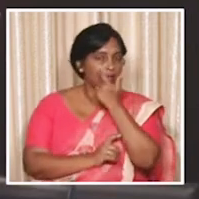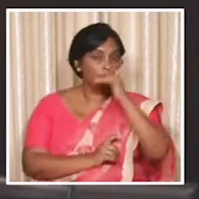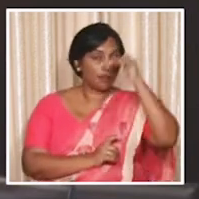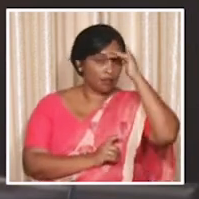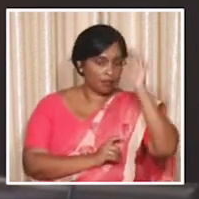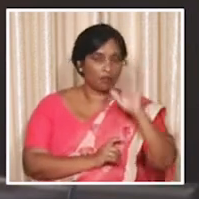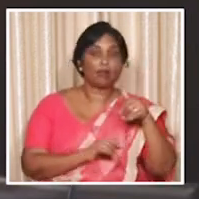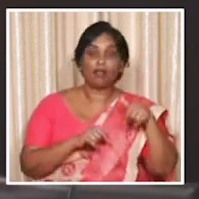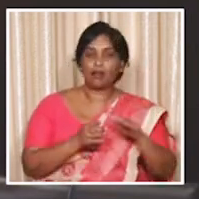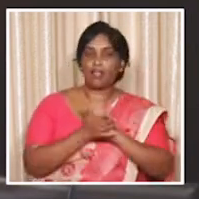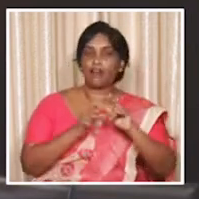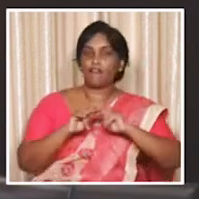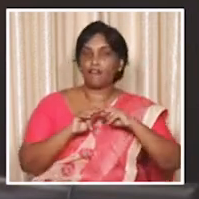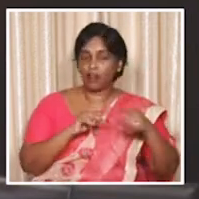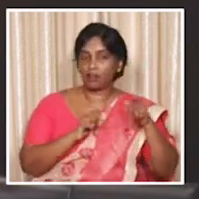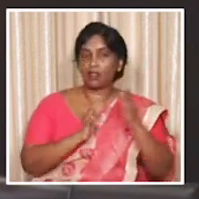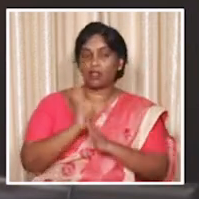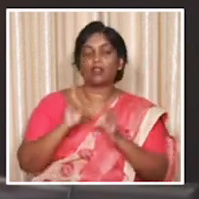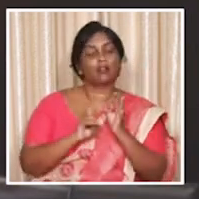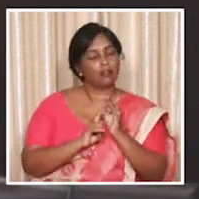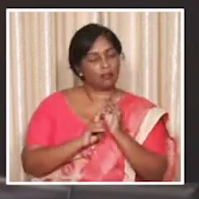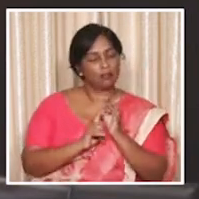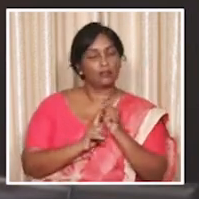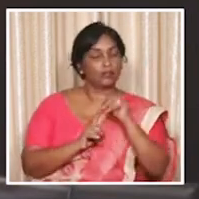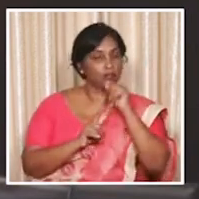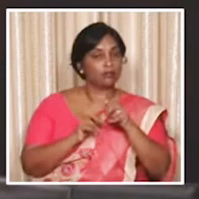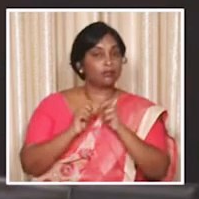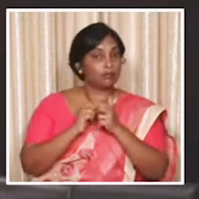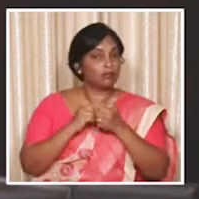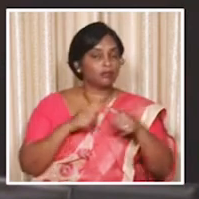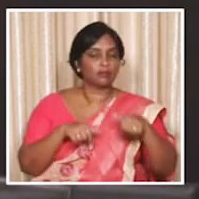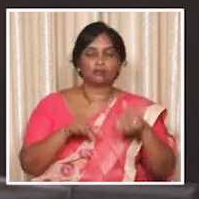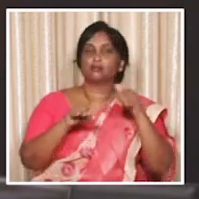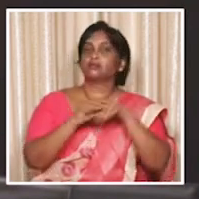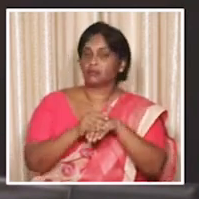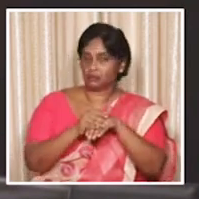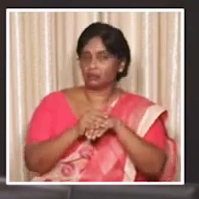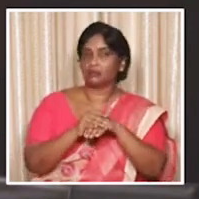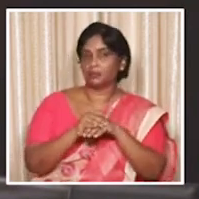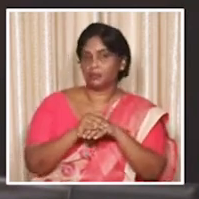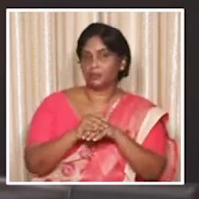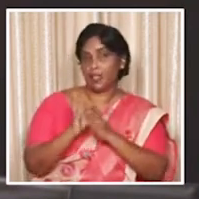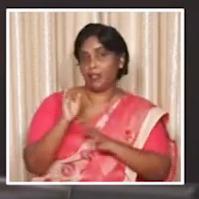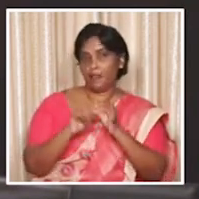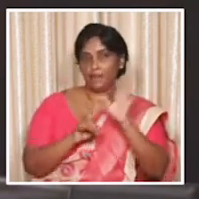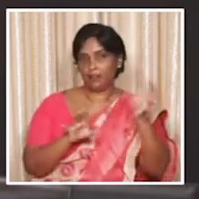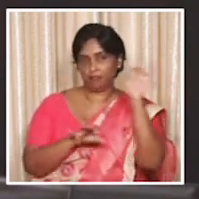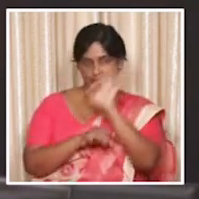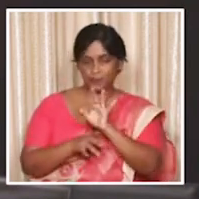නායකයෙක් විදියට අද හරින් ප්‍රනාන්දු අමාත්‍යවරයා මේ සම්බන්ධයෙන් ඇතිවෙච්ච තත්ත්වයන් එක්ක මේ වෙලාවේ එතුමන්ව පත් කරලා තියෙනවා.